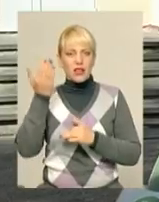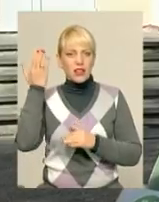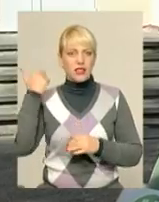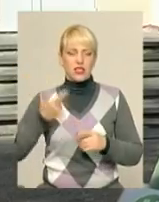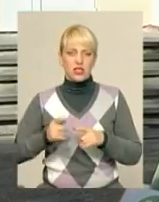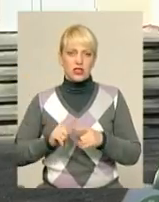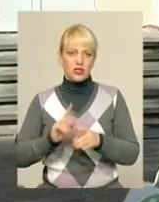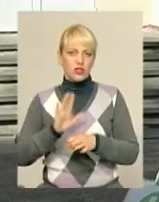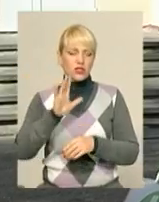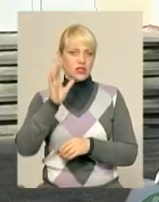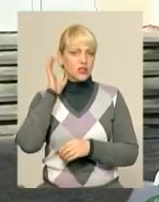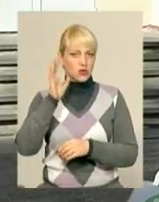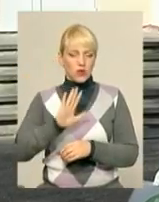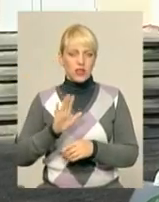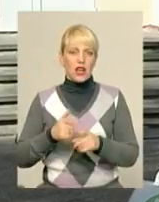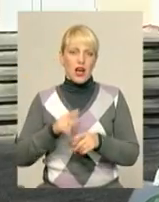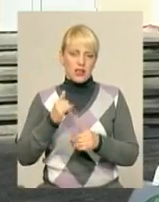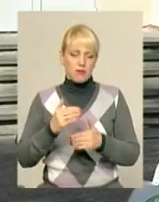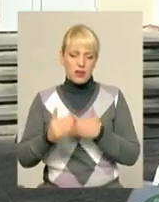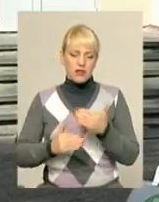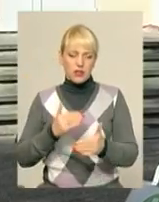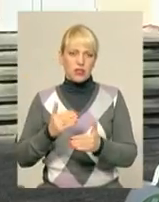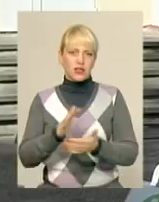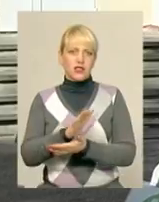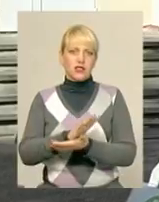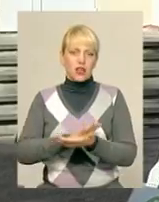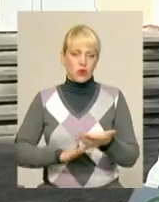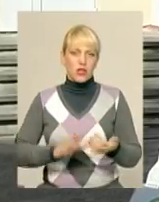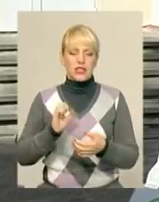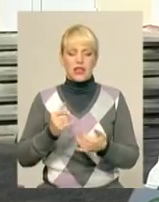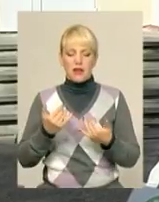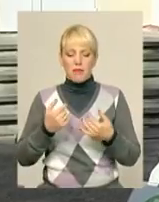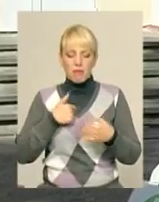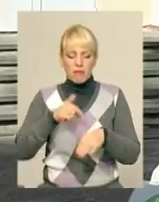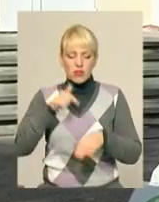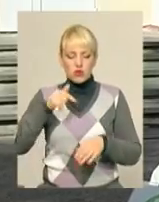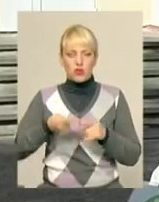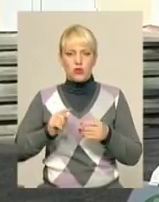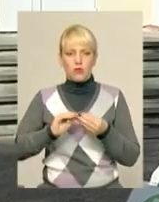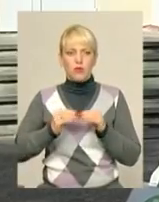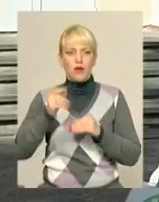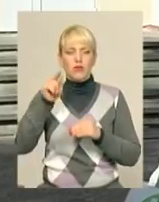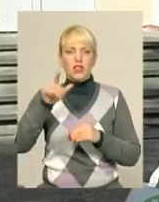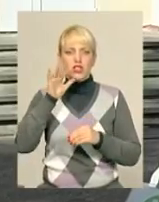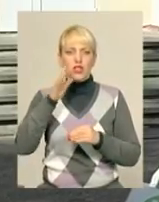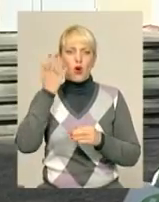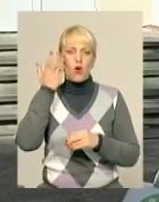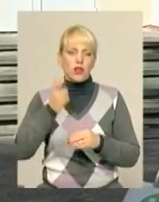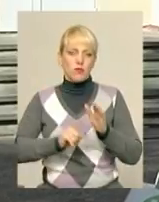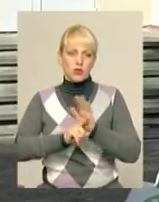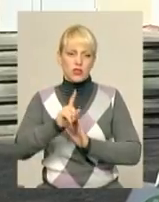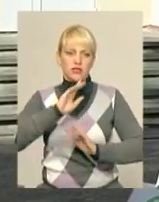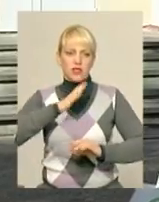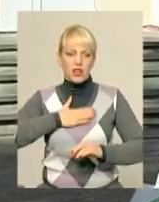не сильно до неї прислухались і так от усе тягнулося. І дуже сильно ми відчули нагальну цю проблему з тих часів, коли почалась